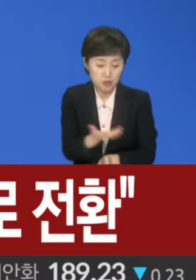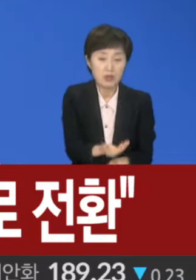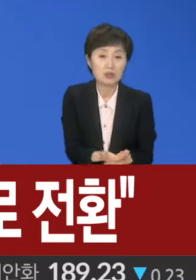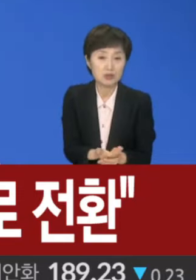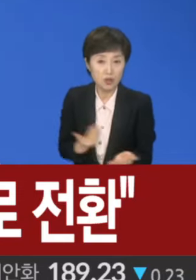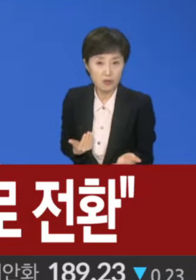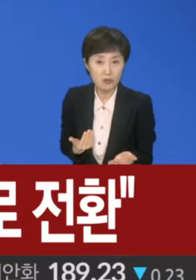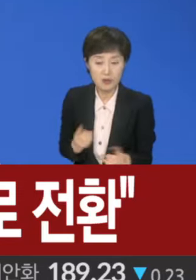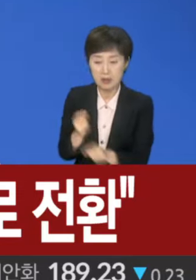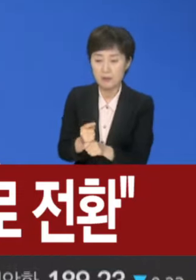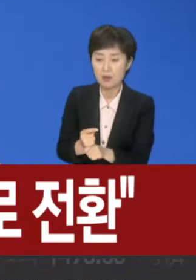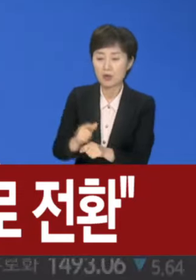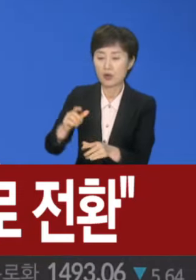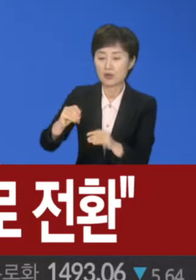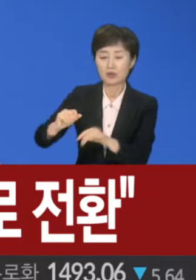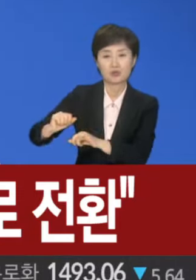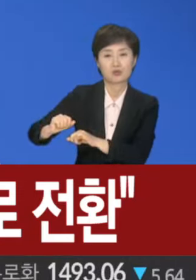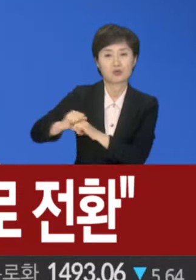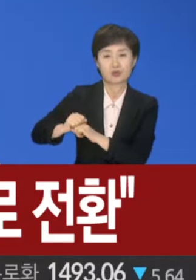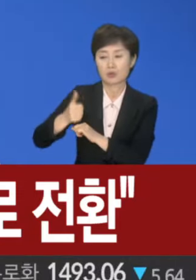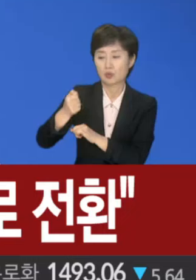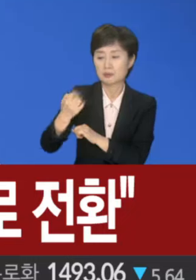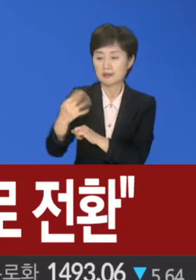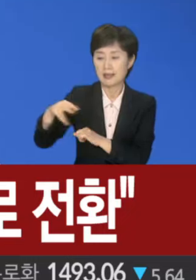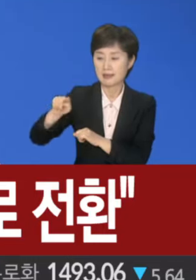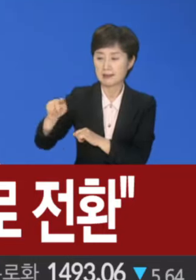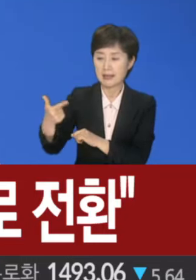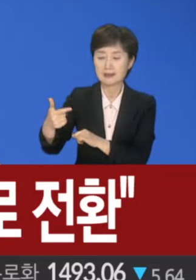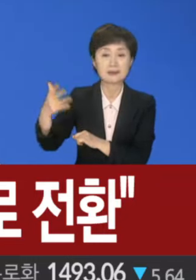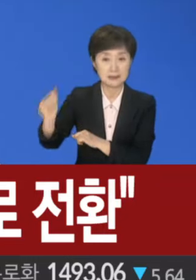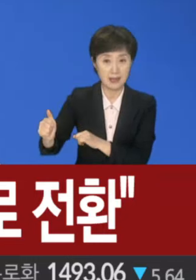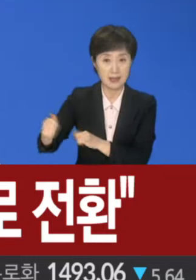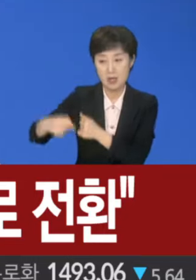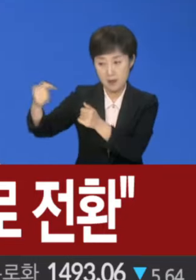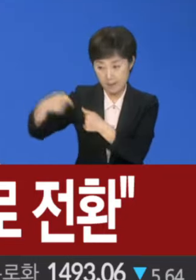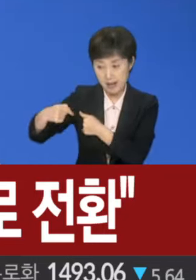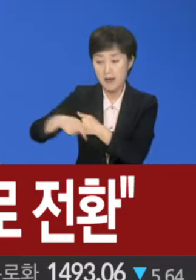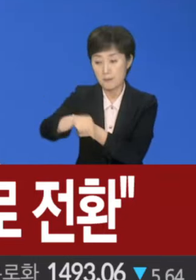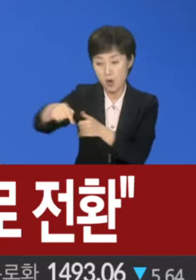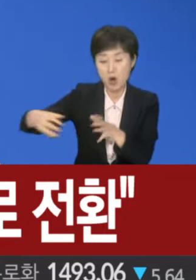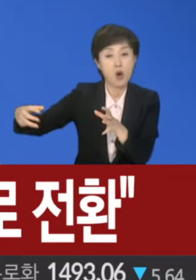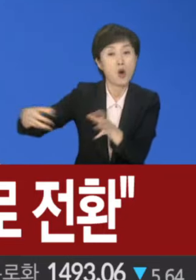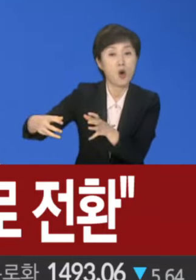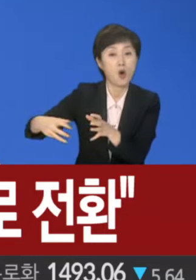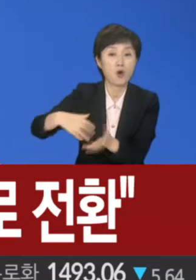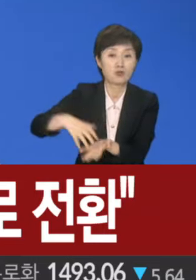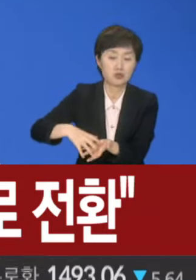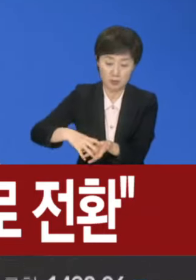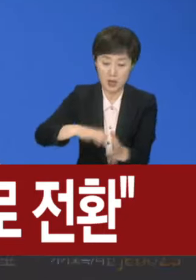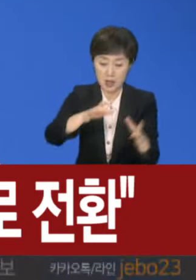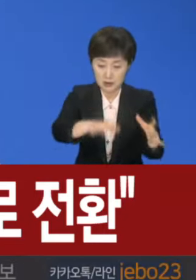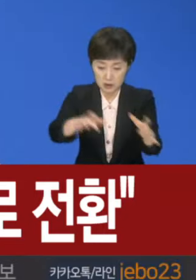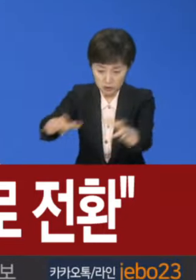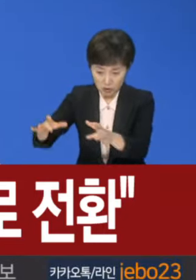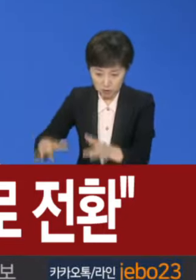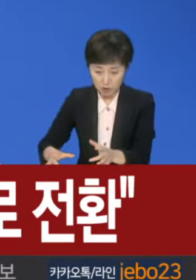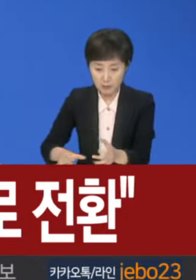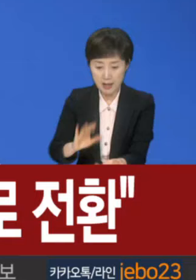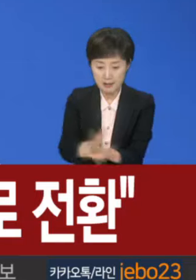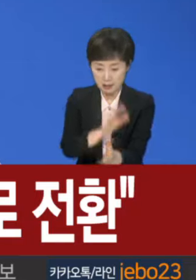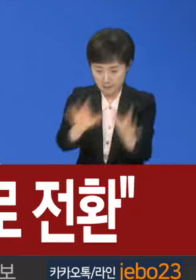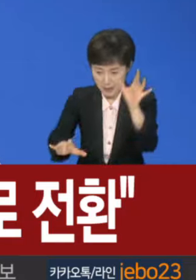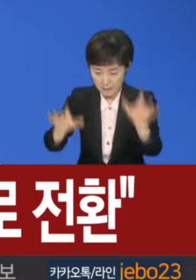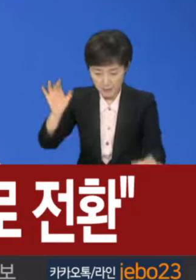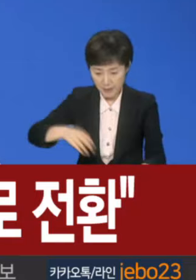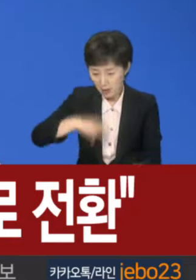육군 54단장의 작전통제하에 육군 120여단과 123여단이 할당받은 지역에서 각